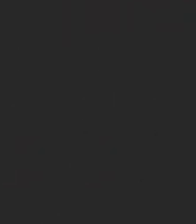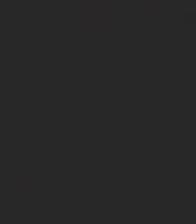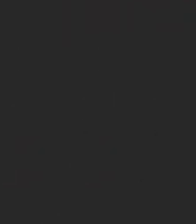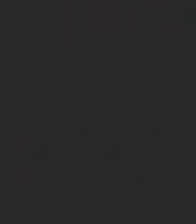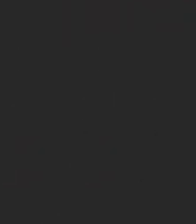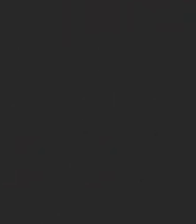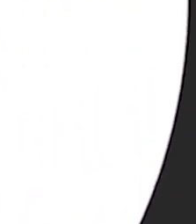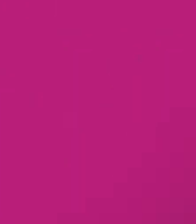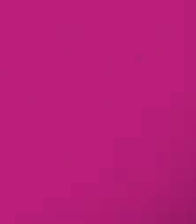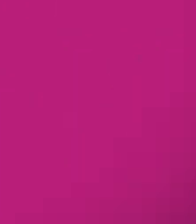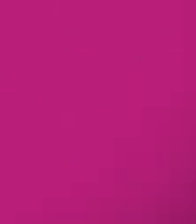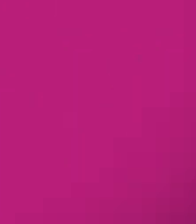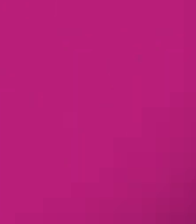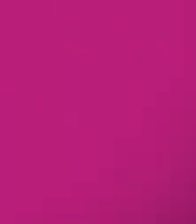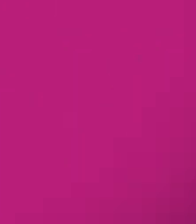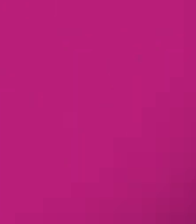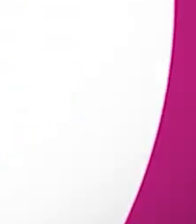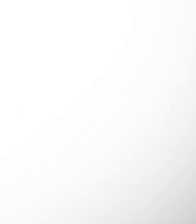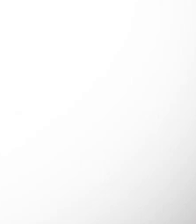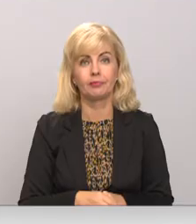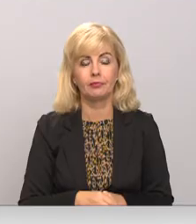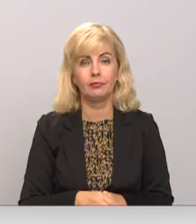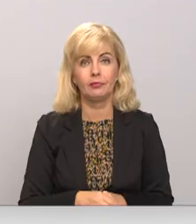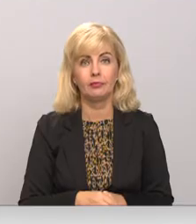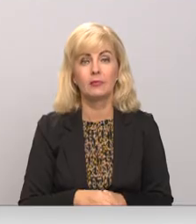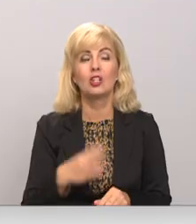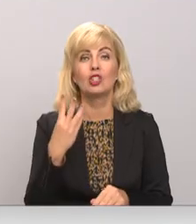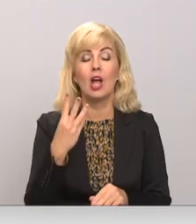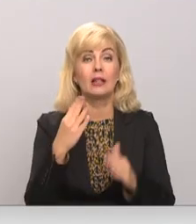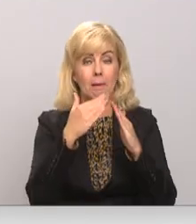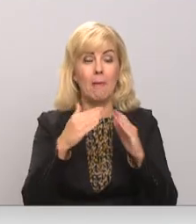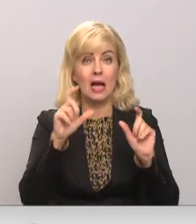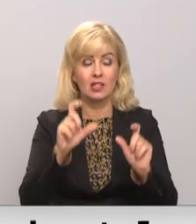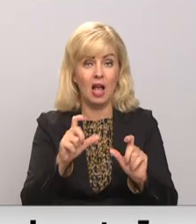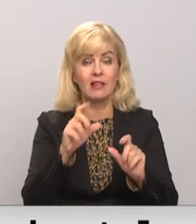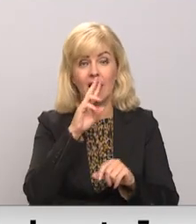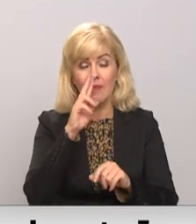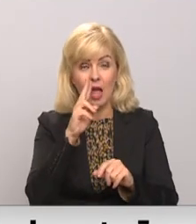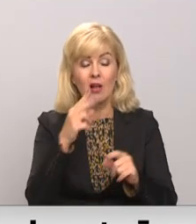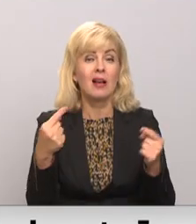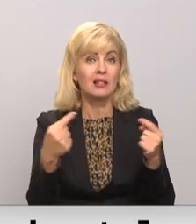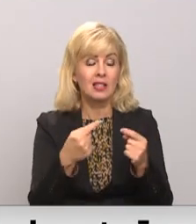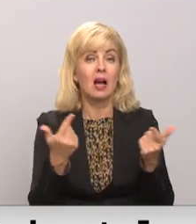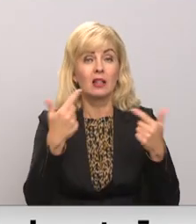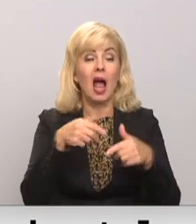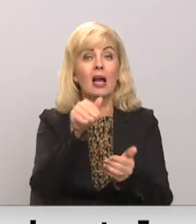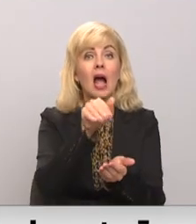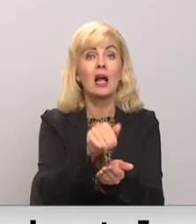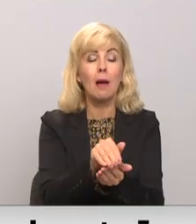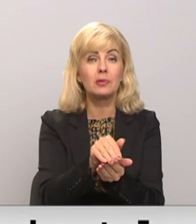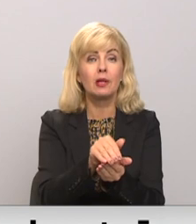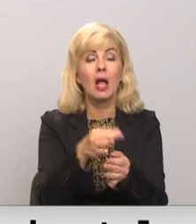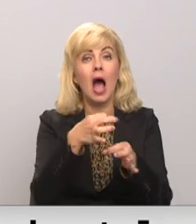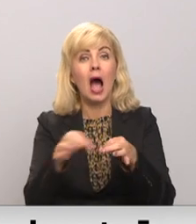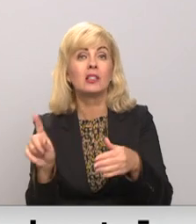Re, viss ēters ir te! Četras mājasēdes nedēļas sakrīt ar laiku, kad Latvijas kapsētās tiek aizdegtas